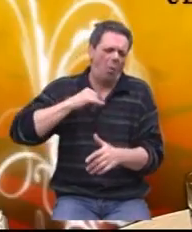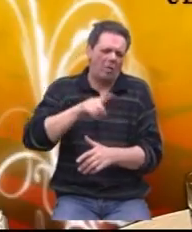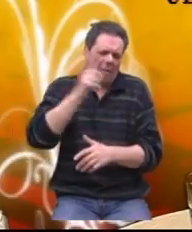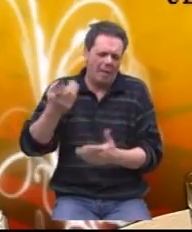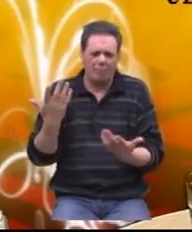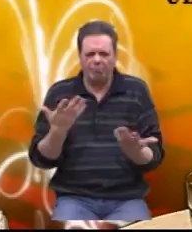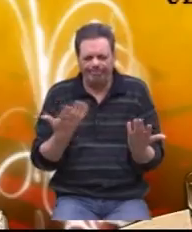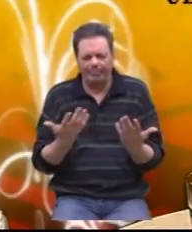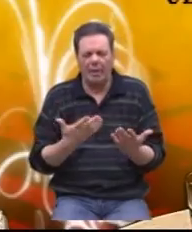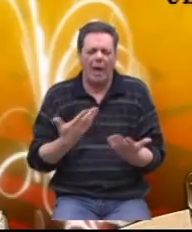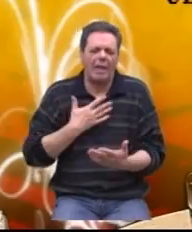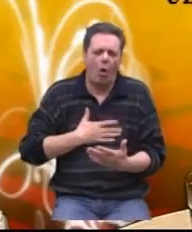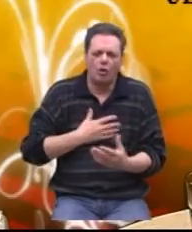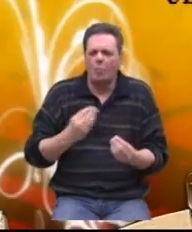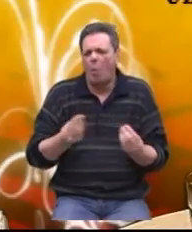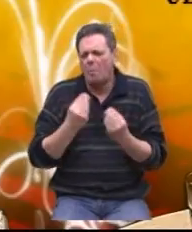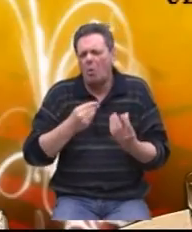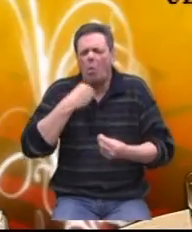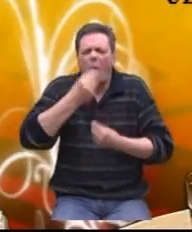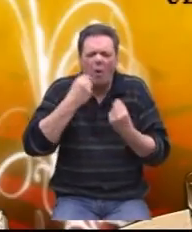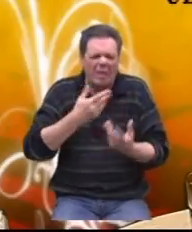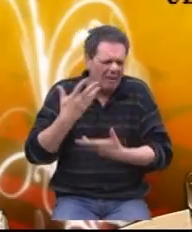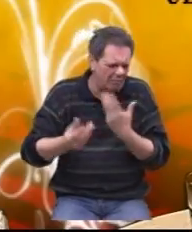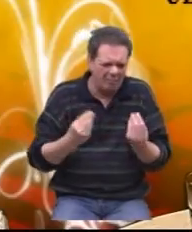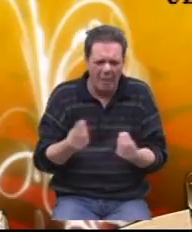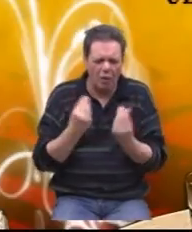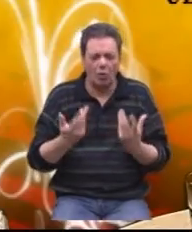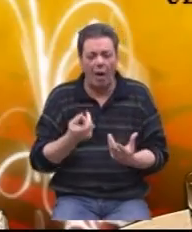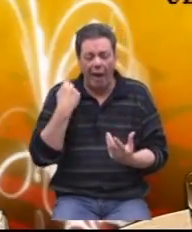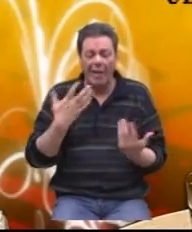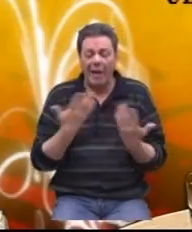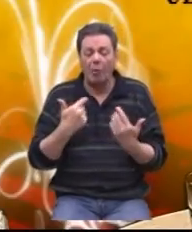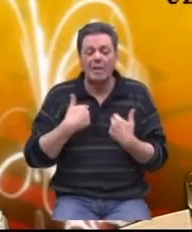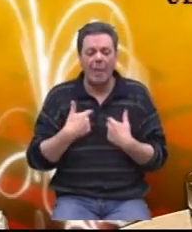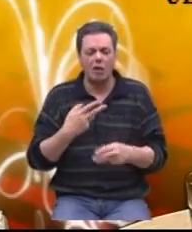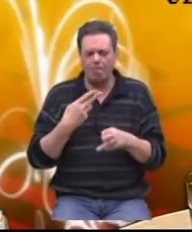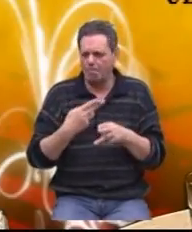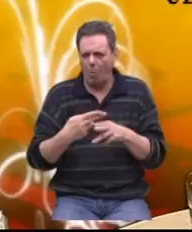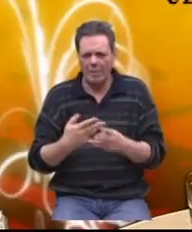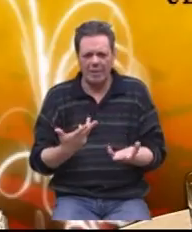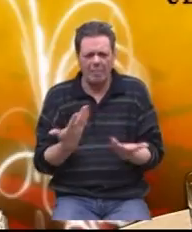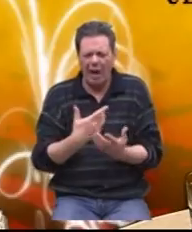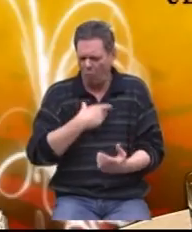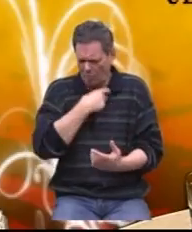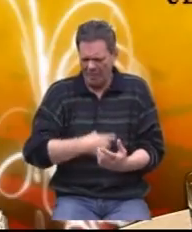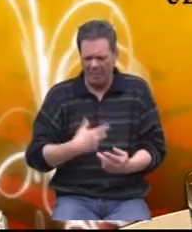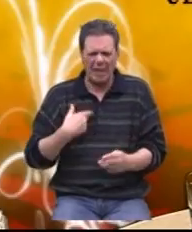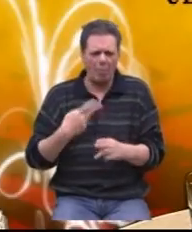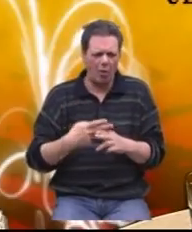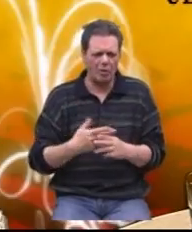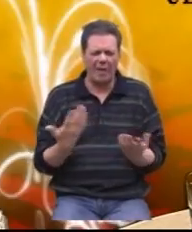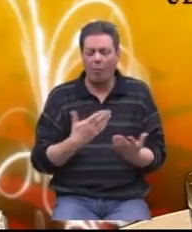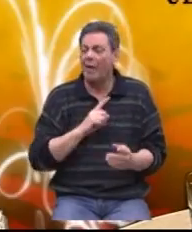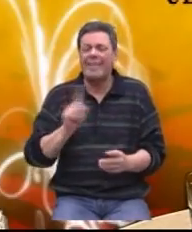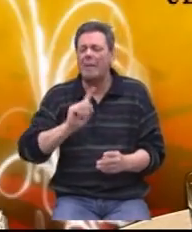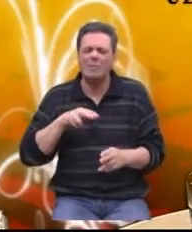nešto hoćemo teoretski govoriti, ali kako je s našim bolesnicima, kako je s nama kad smo u bolnici, kako je kad nismo u